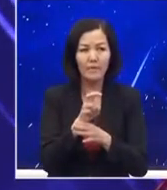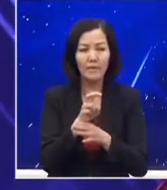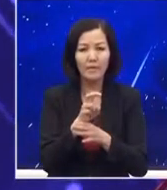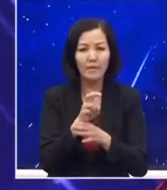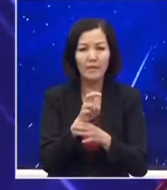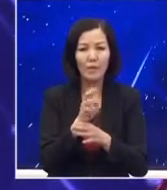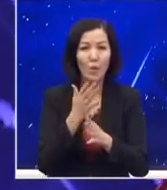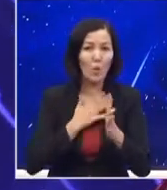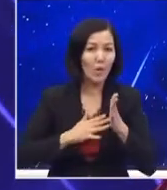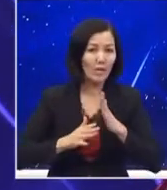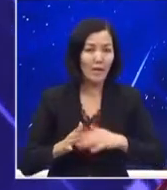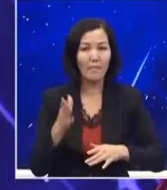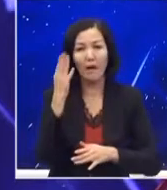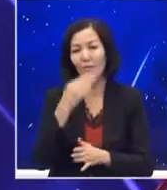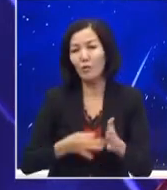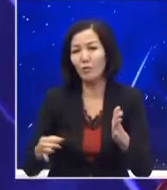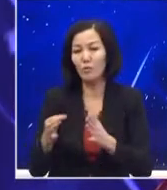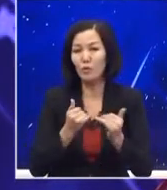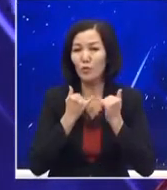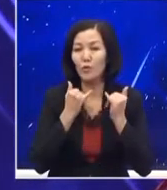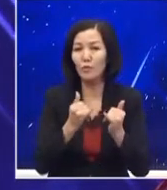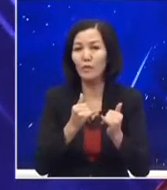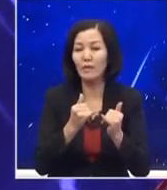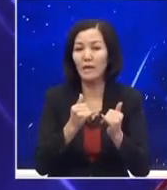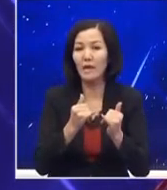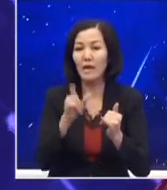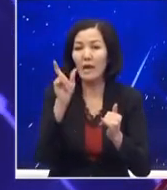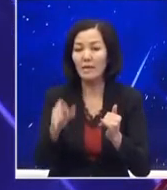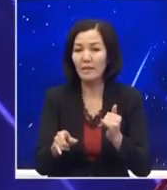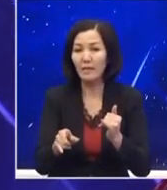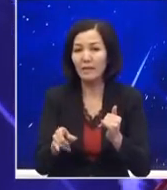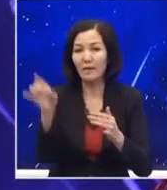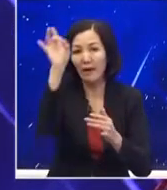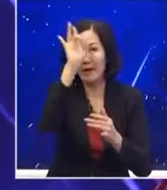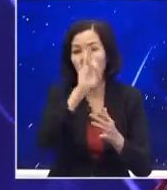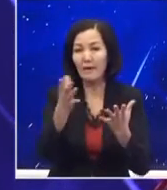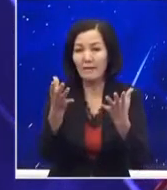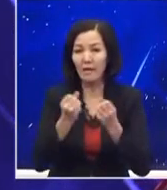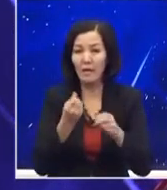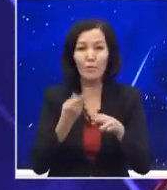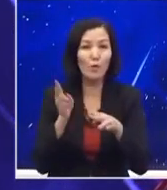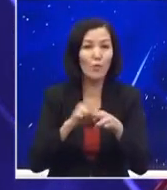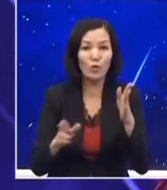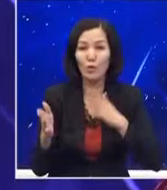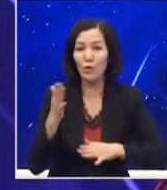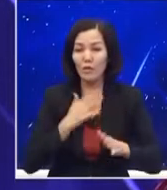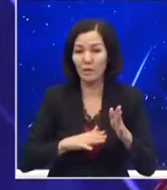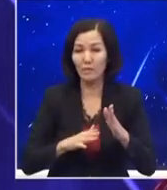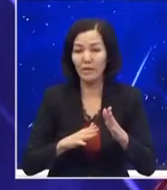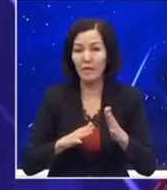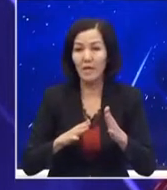келеді. Бүгінде осы Алматы облысының құрметті азаматы, мен жалпы осы жерге кірген кезде